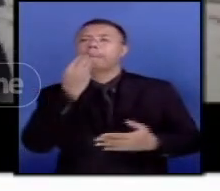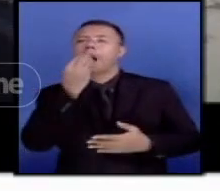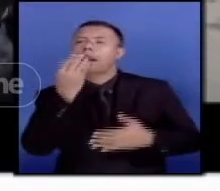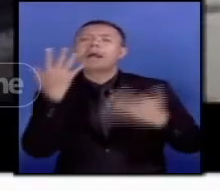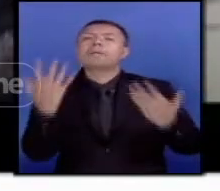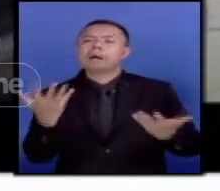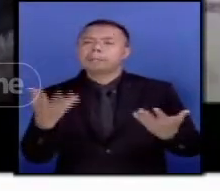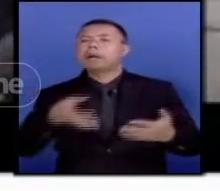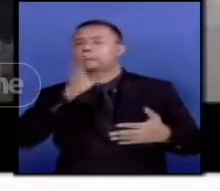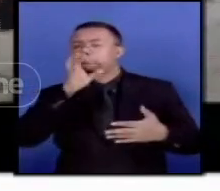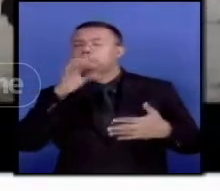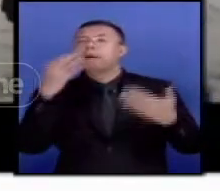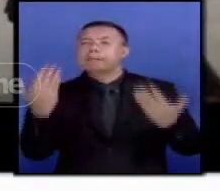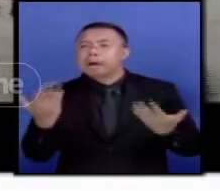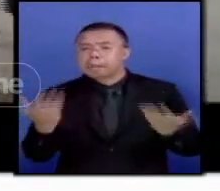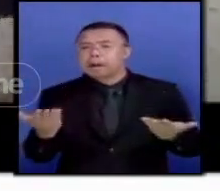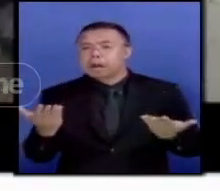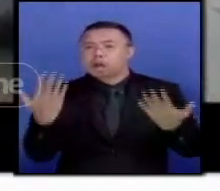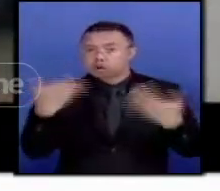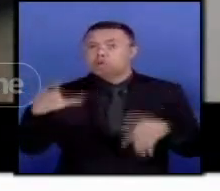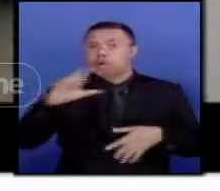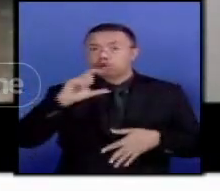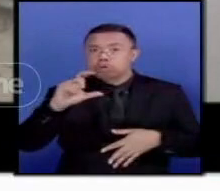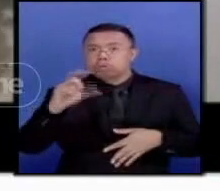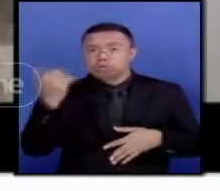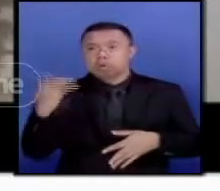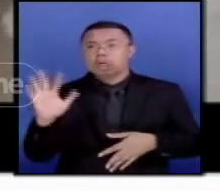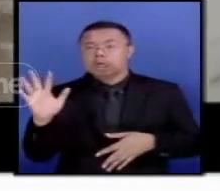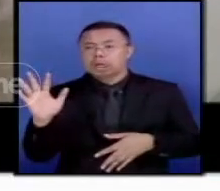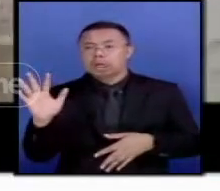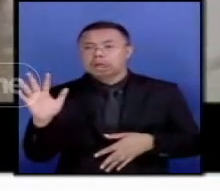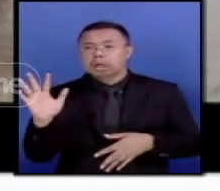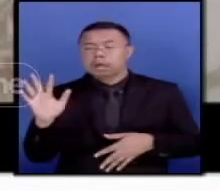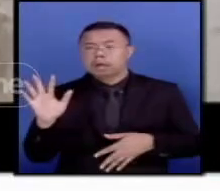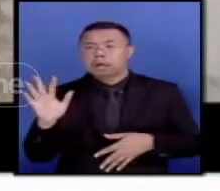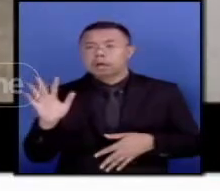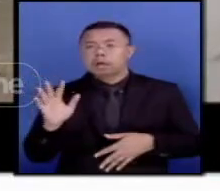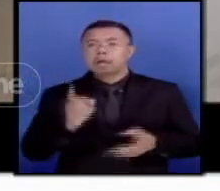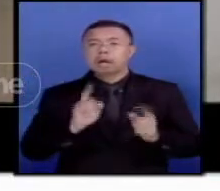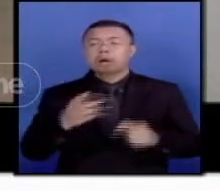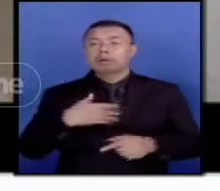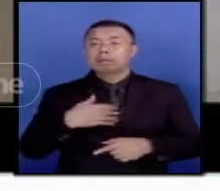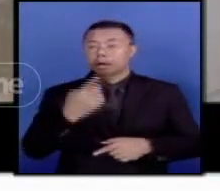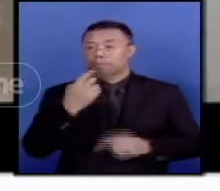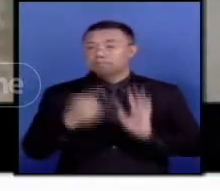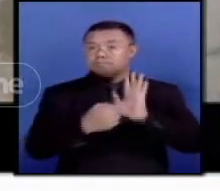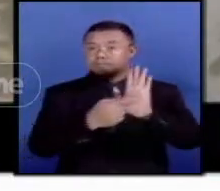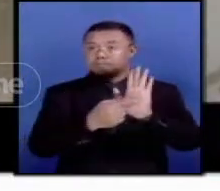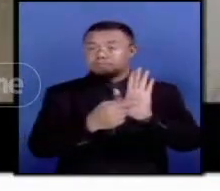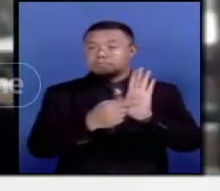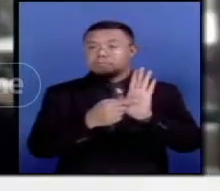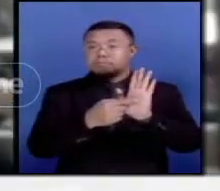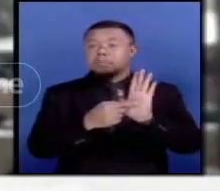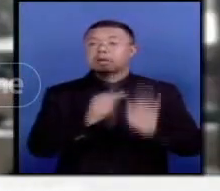makanan dan minumannya Apakah sudah tercukupi jika saya boleh menggambarkan sedikit ini